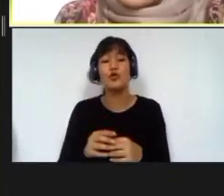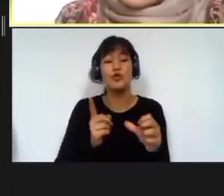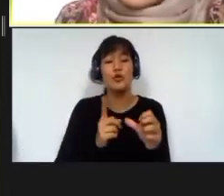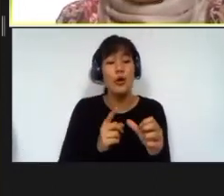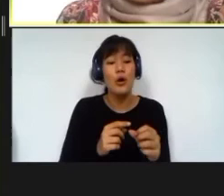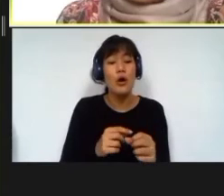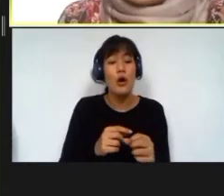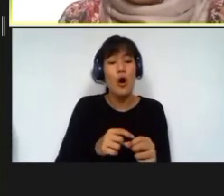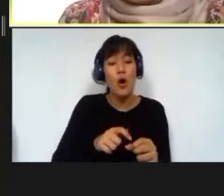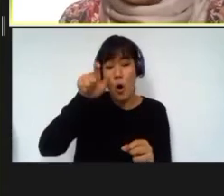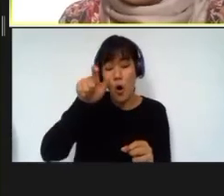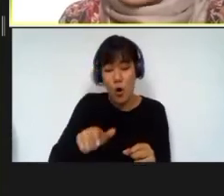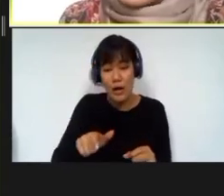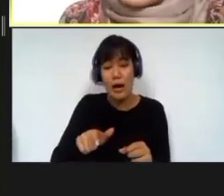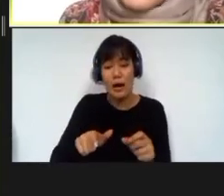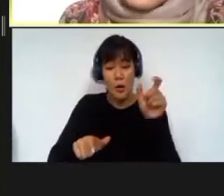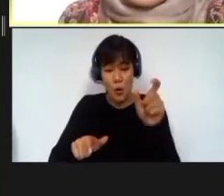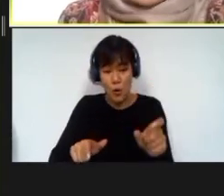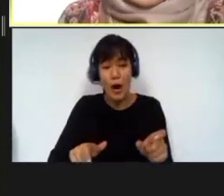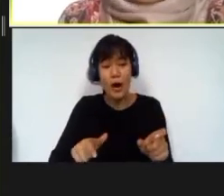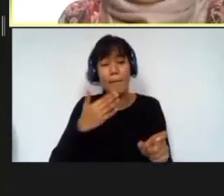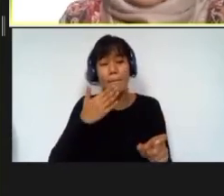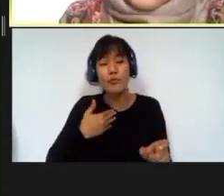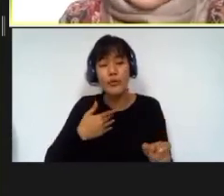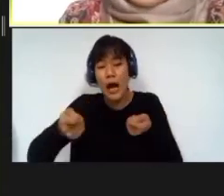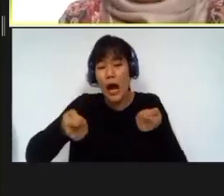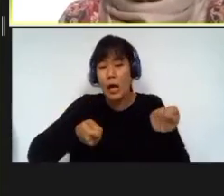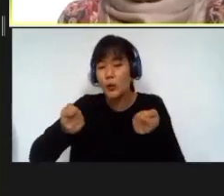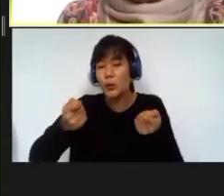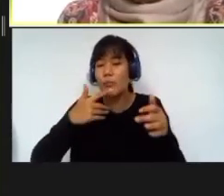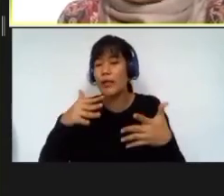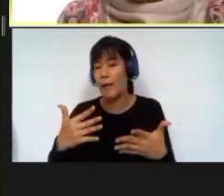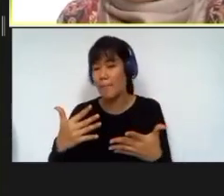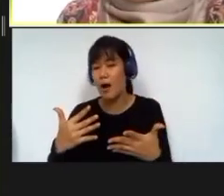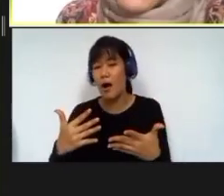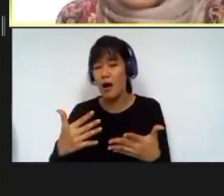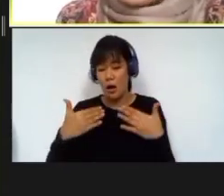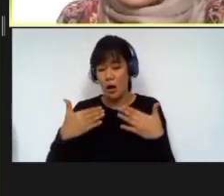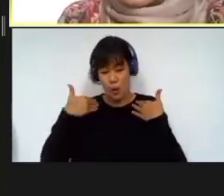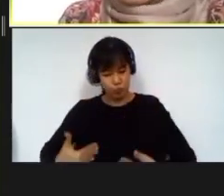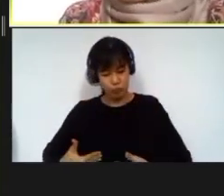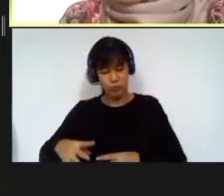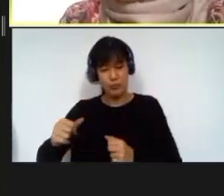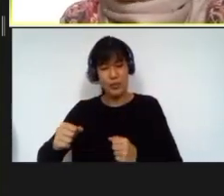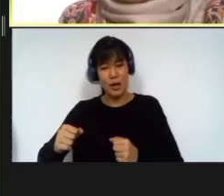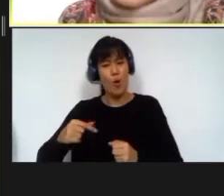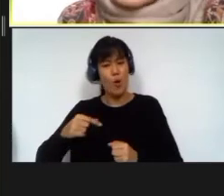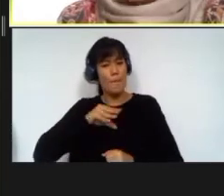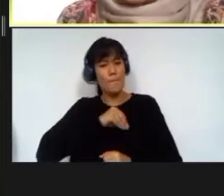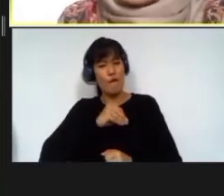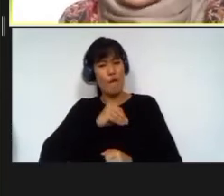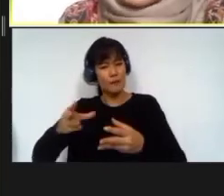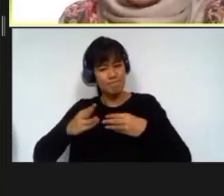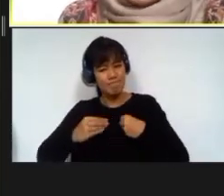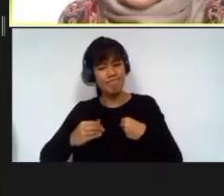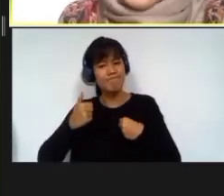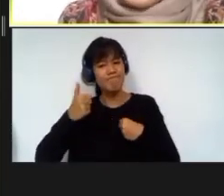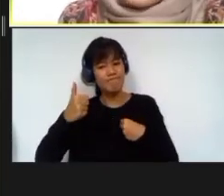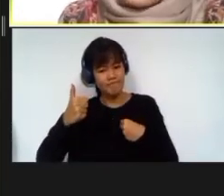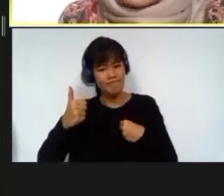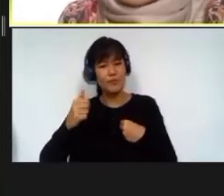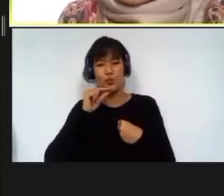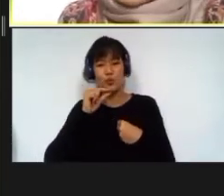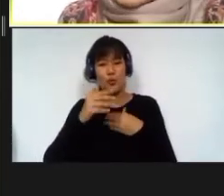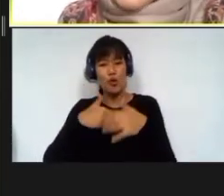dimiliki oleh setiap individu di madrasah yang menguatkan posisi dia sebagai penerima manfaat dari proses pendidikan yang ada